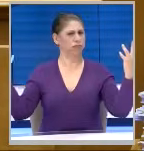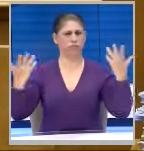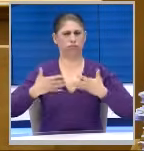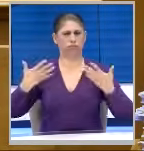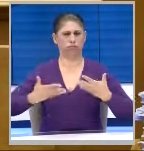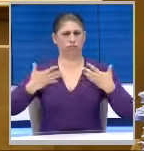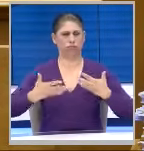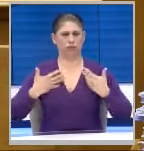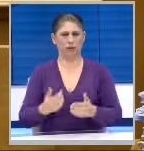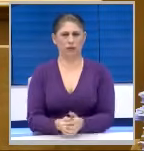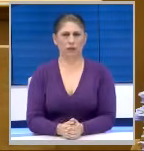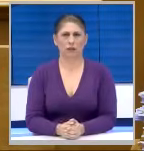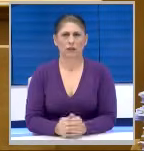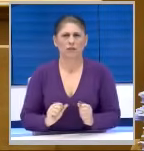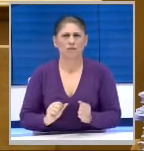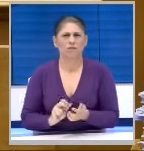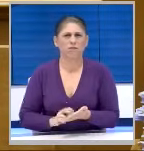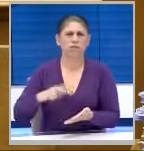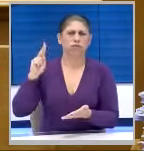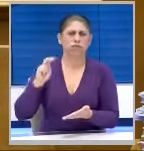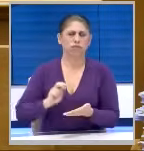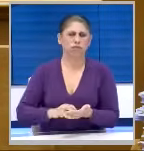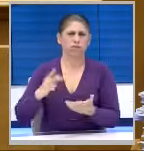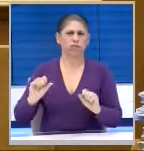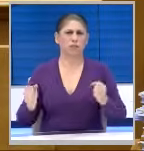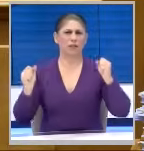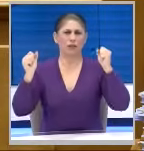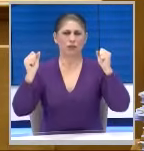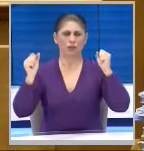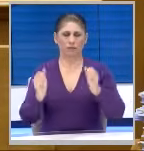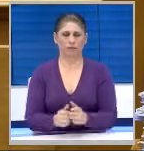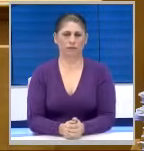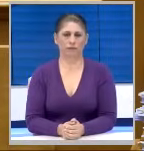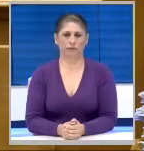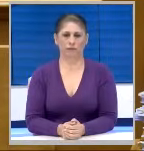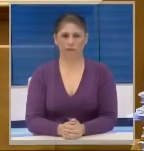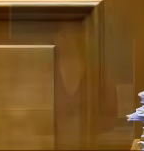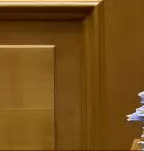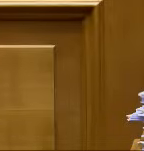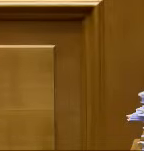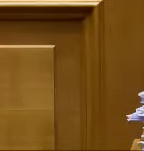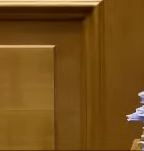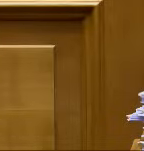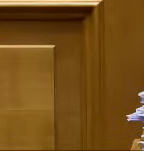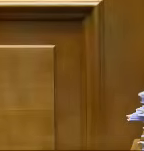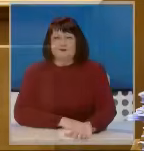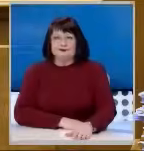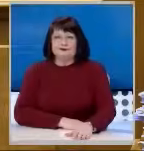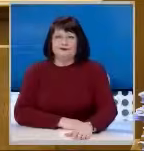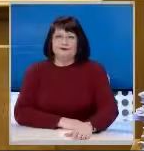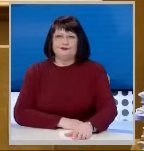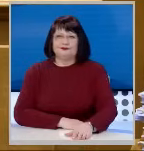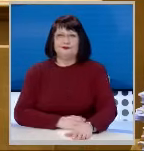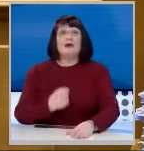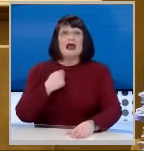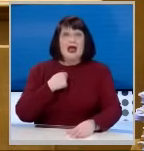πανηγυρισμού έξαλλου πανηγυρισμού που φέρνει σε αμηχανία ακόμα και εμάς που ξέρουμε πάρα πολύ